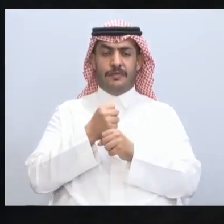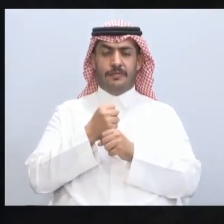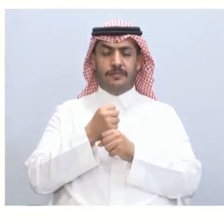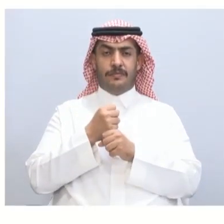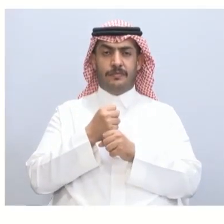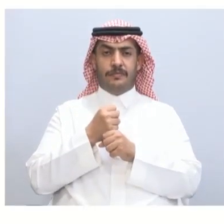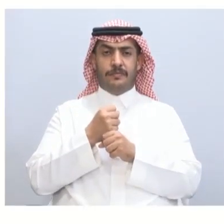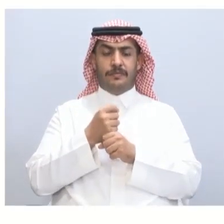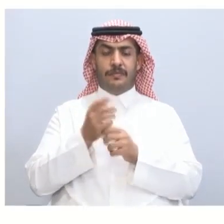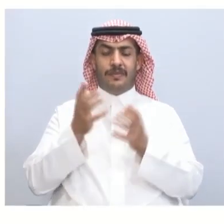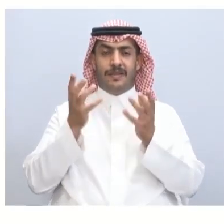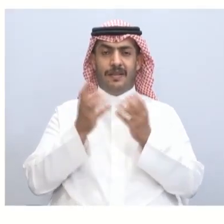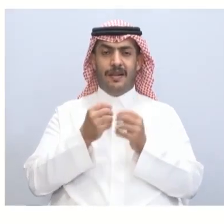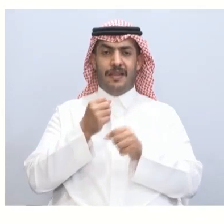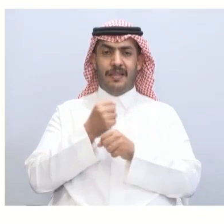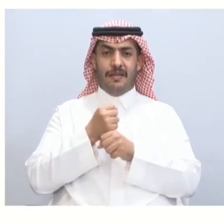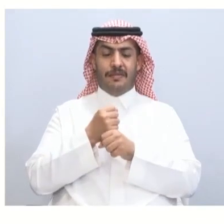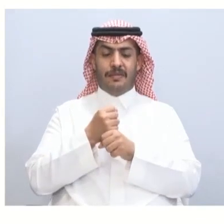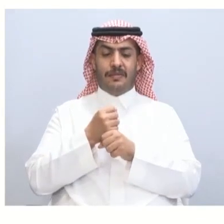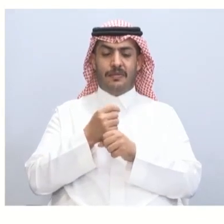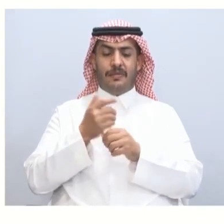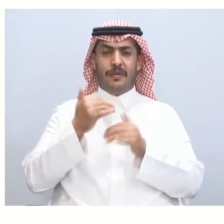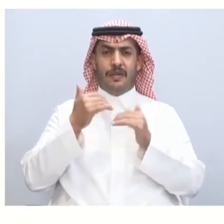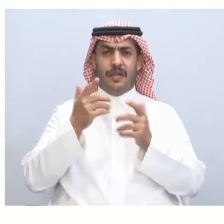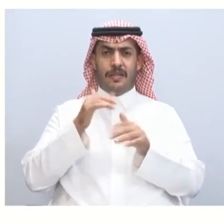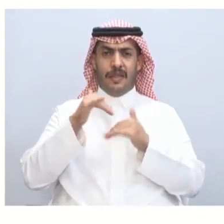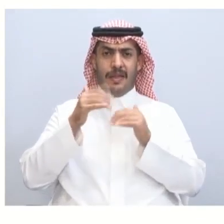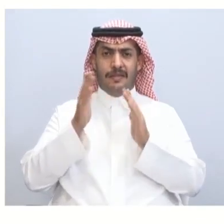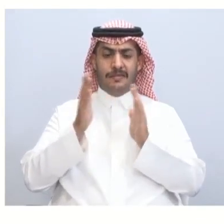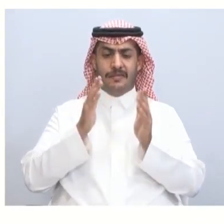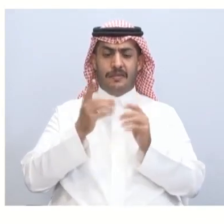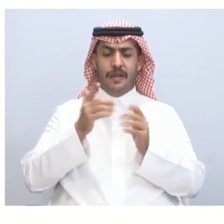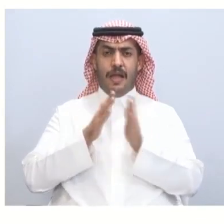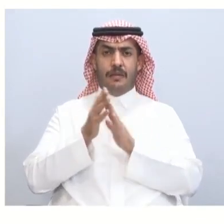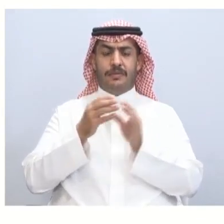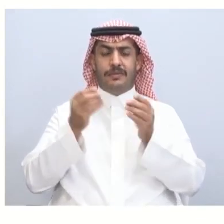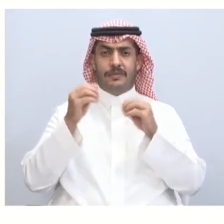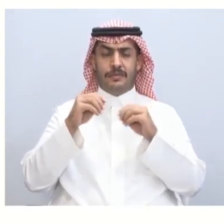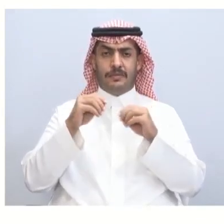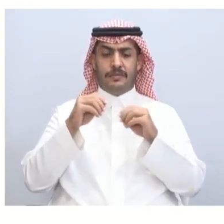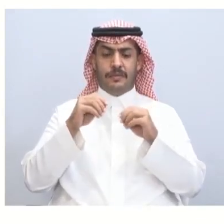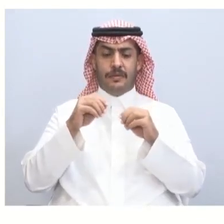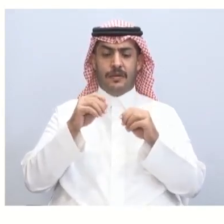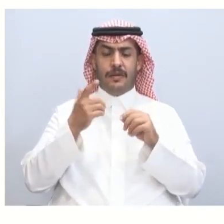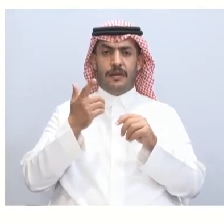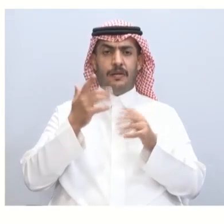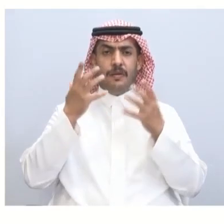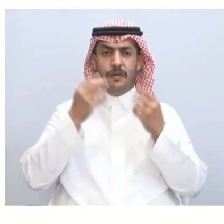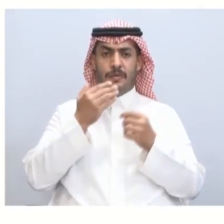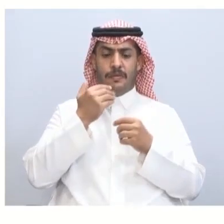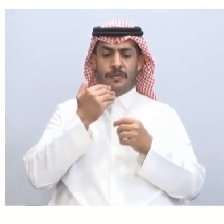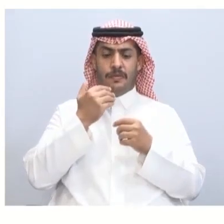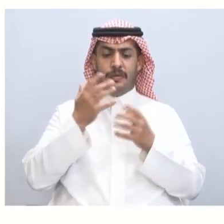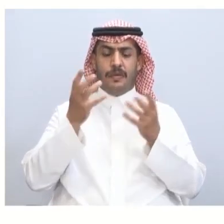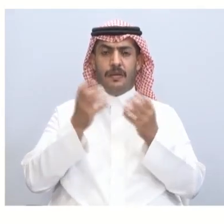ايضا قله العمل سوء التوجيه الحماس الزائد عدم الاسترخاء